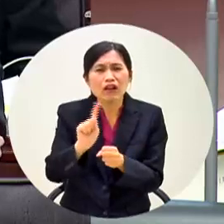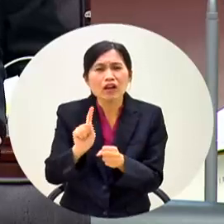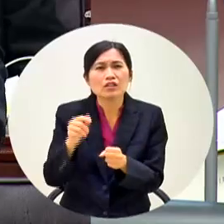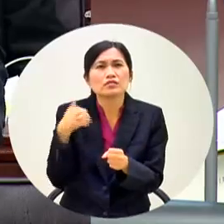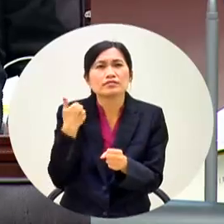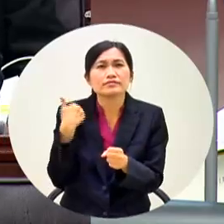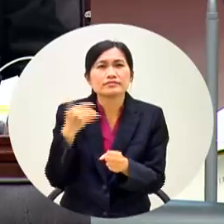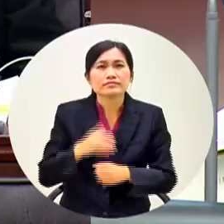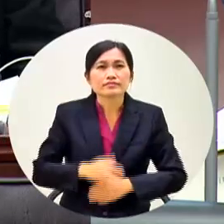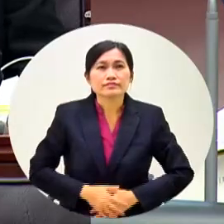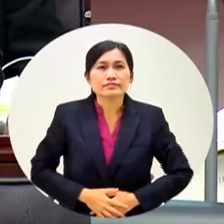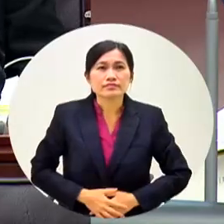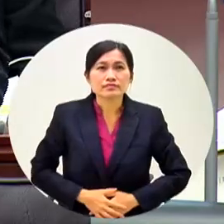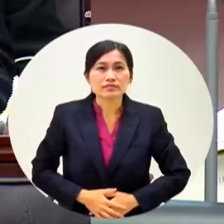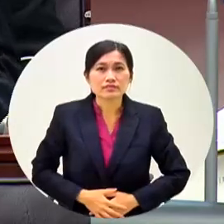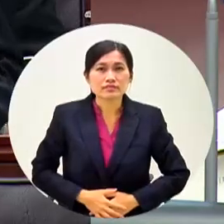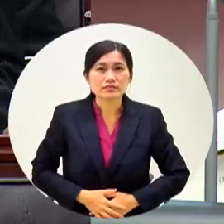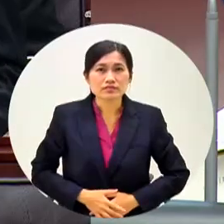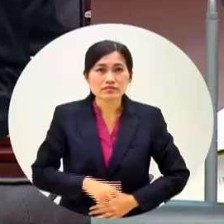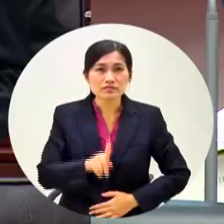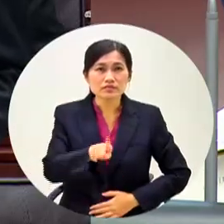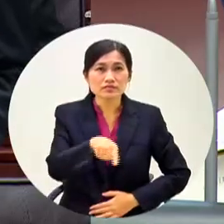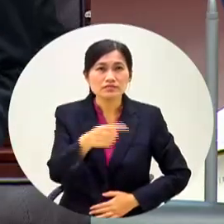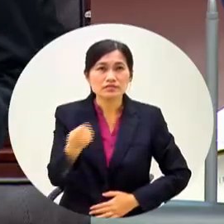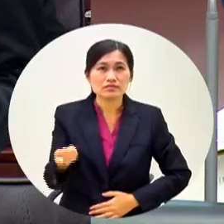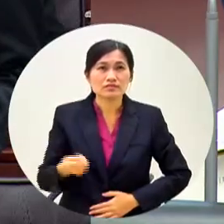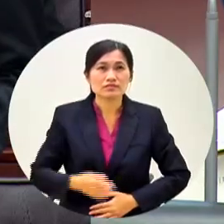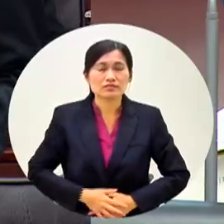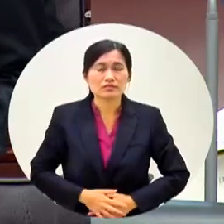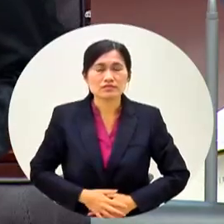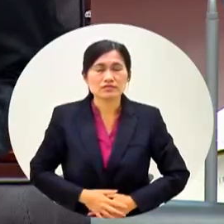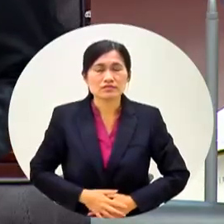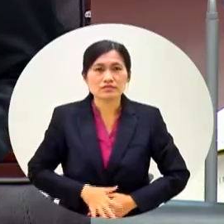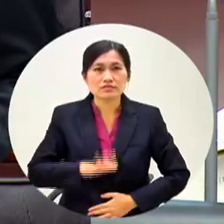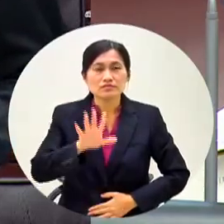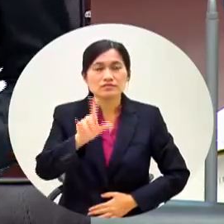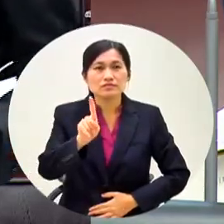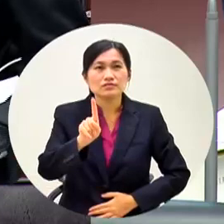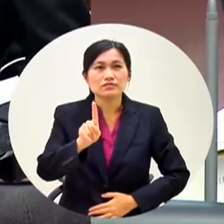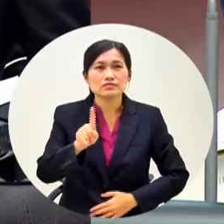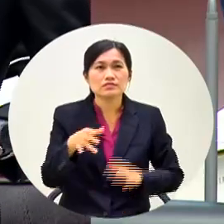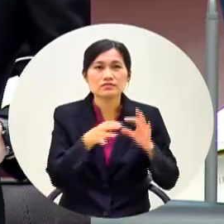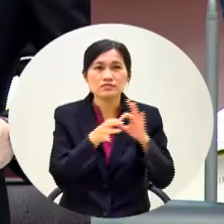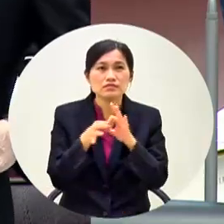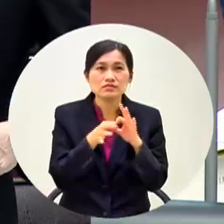哦、那接下来、有一个就是有关于